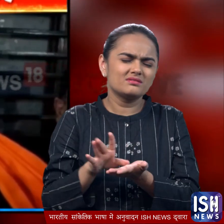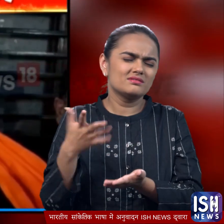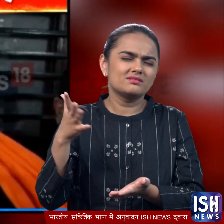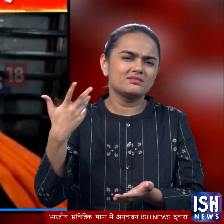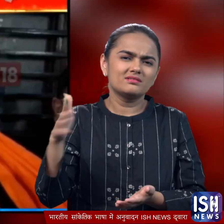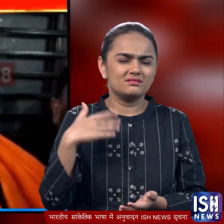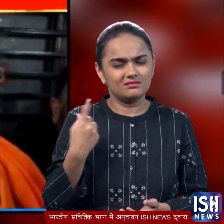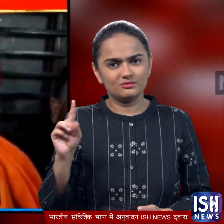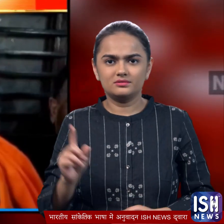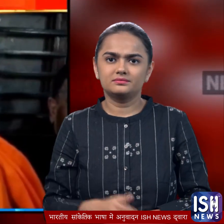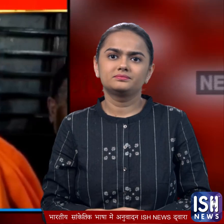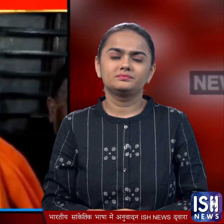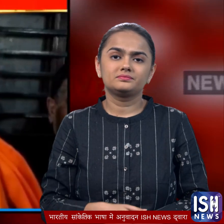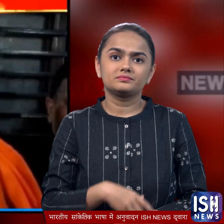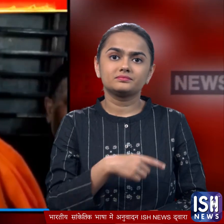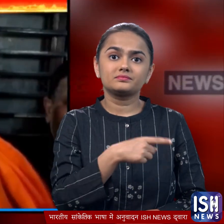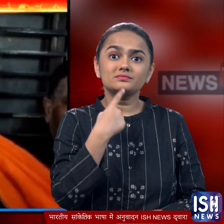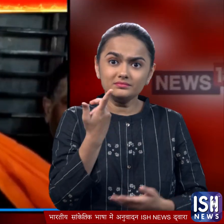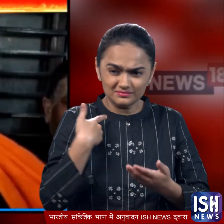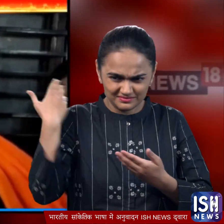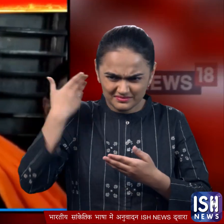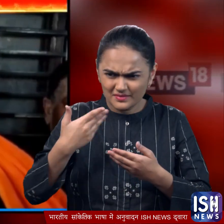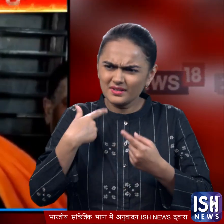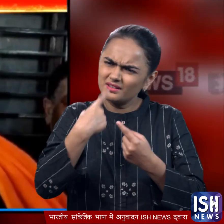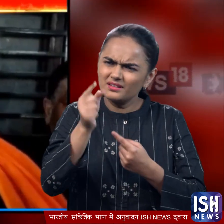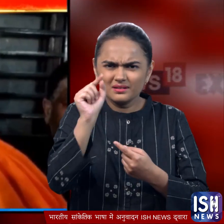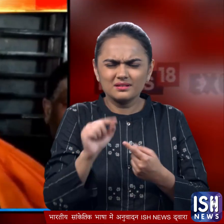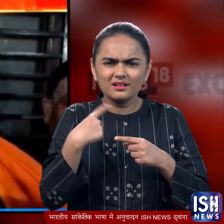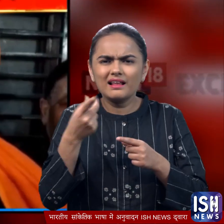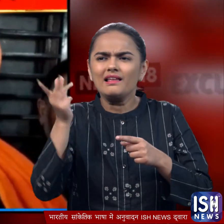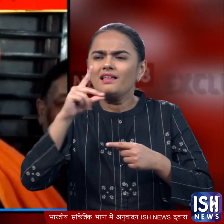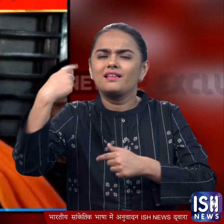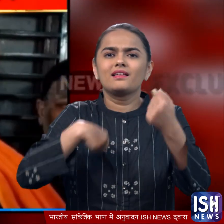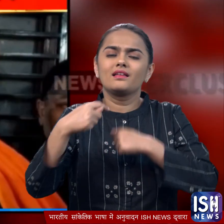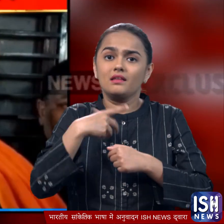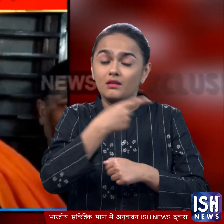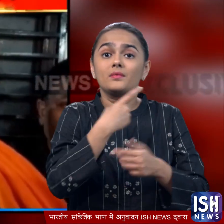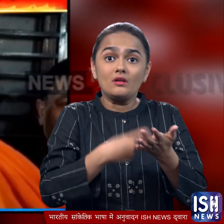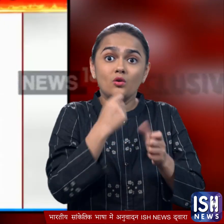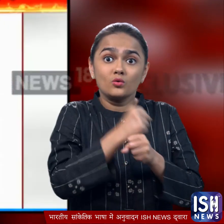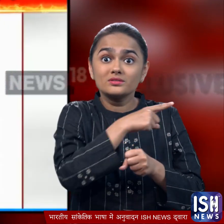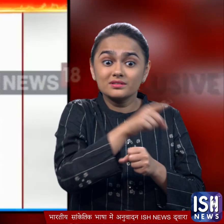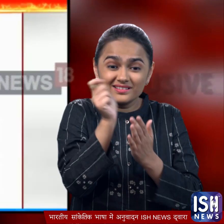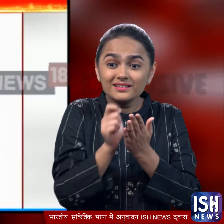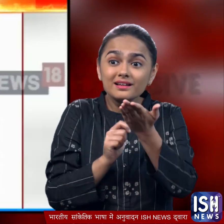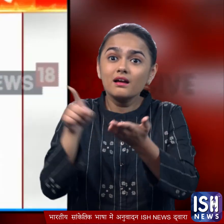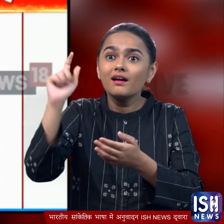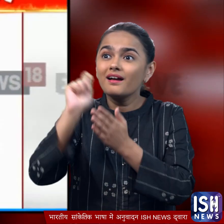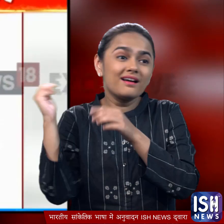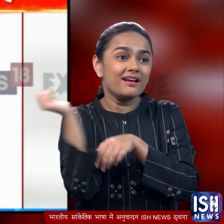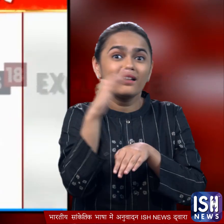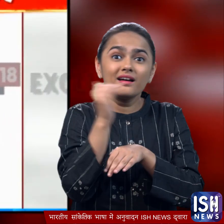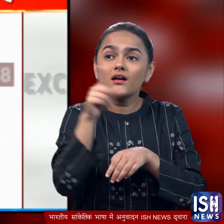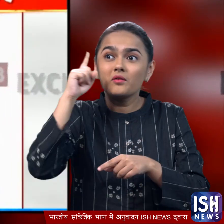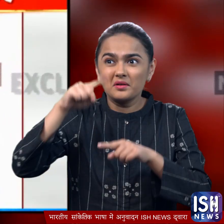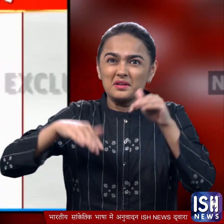ने उन्हें जाके लेके आए तो और तेरे उल्ट खड़ा किया। इसके साथ ही राणा गुरजीत ने चिट्ठी लिखने वाले नेताओं को सलाह दी कि पार्टी